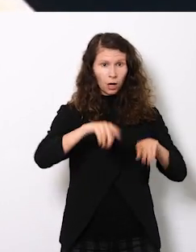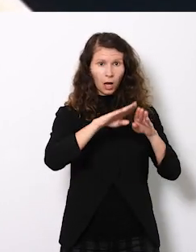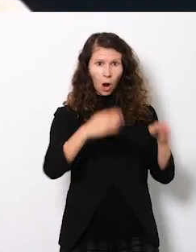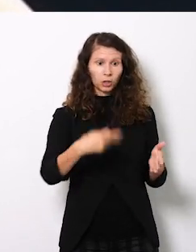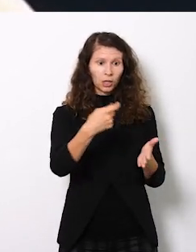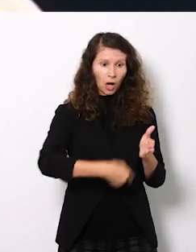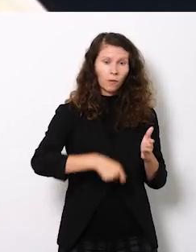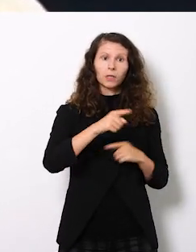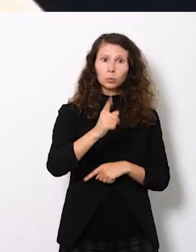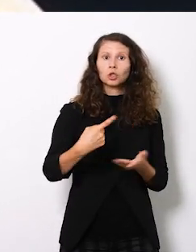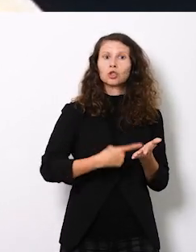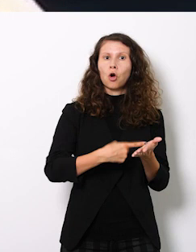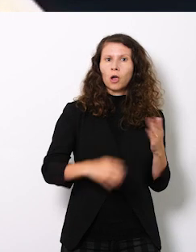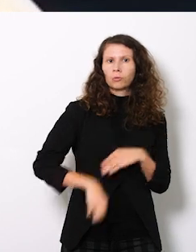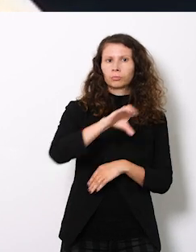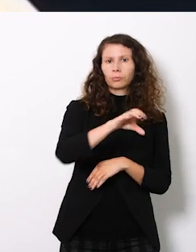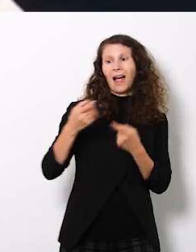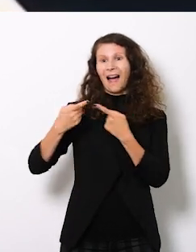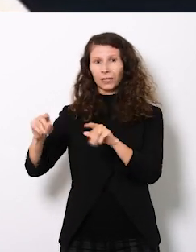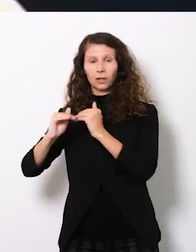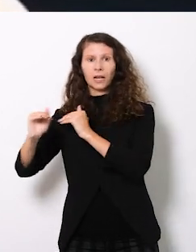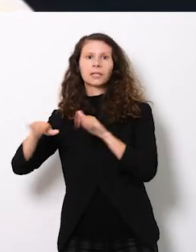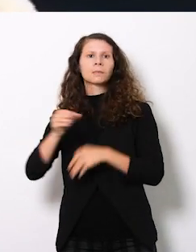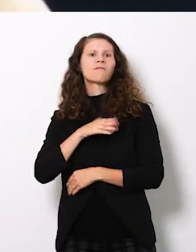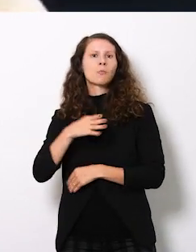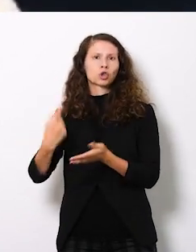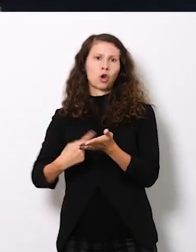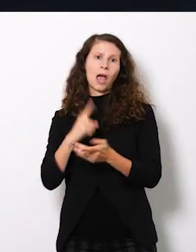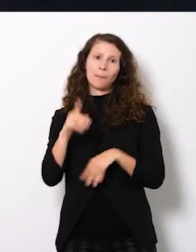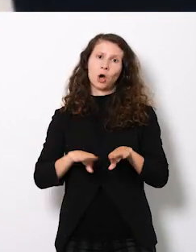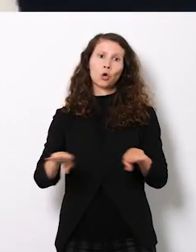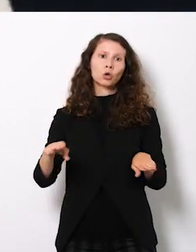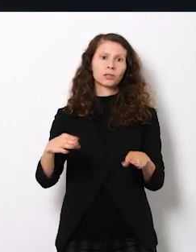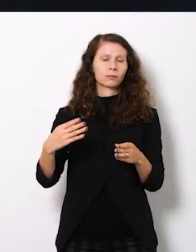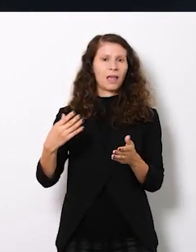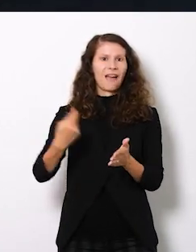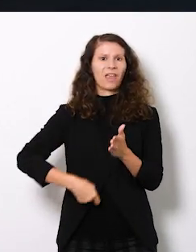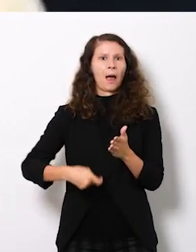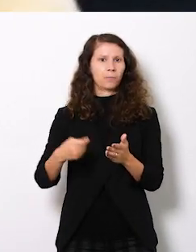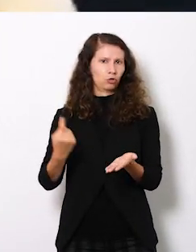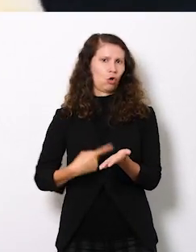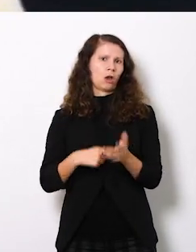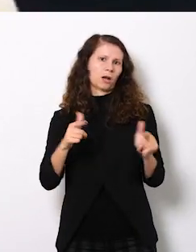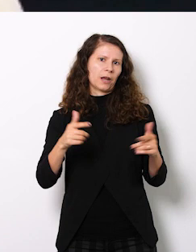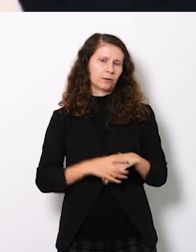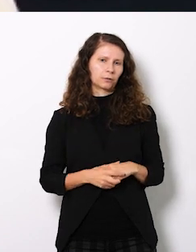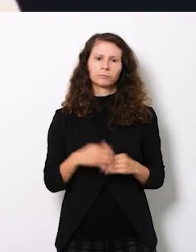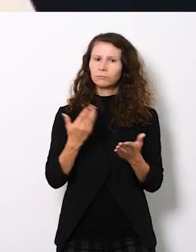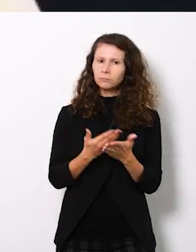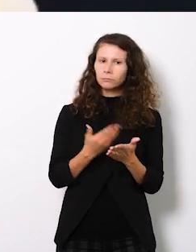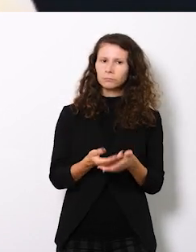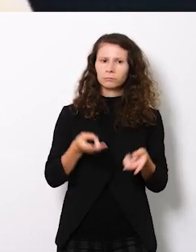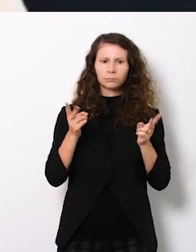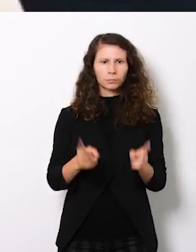darauf Steuern. In anderen Ländern gibt es zwar eine Vermögenssteuer, aber dafür keine Grunderwerbssteuer. Und deshalb, ich glaube, wir sind, was die Höhe der